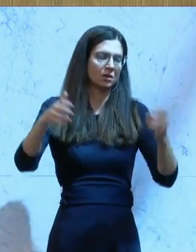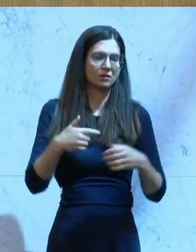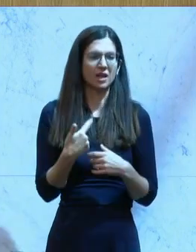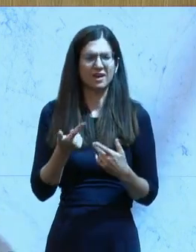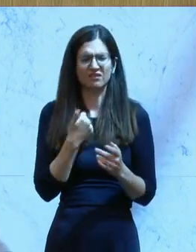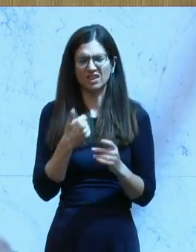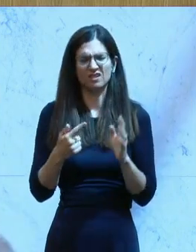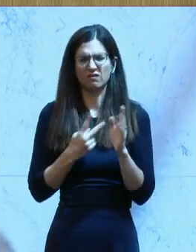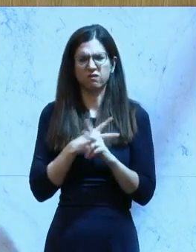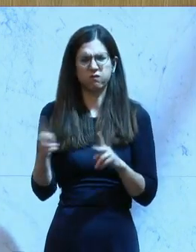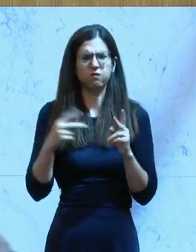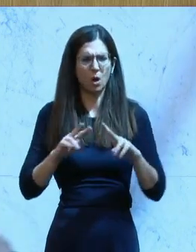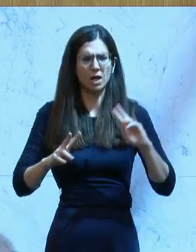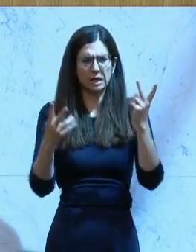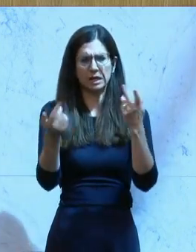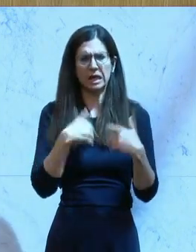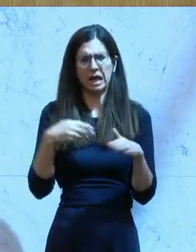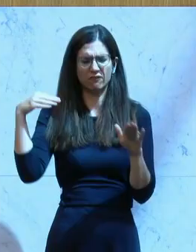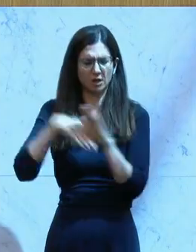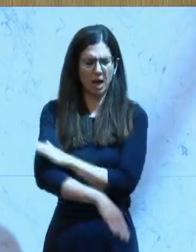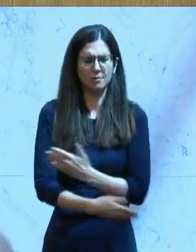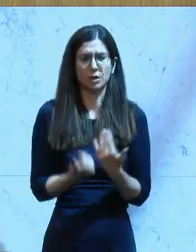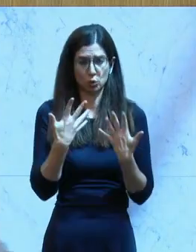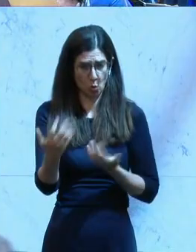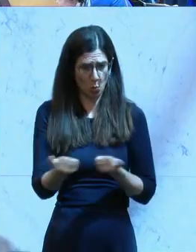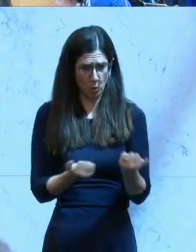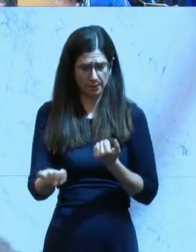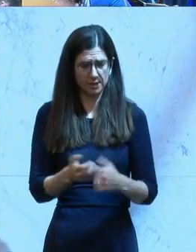Kraft hinaus, voraus Richtung Abgrund. Das ist Ihre Politik.